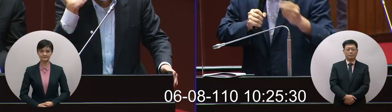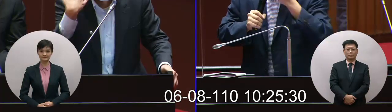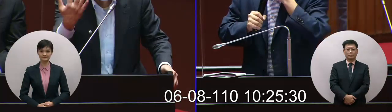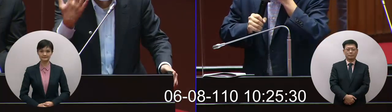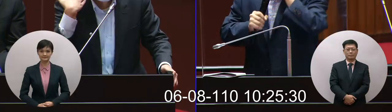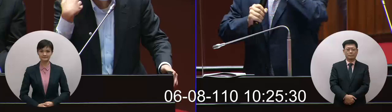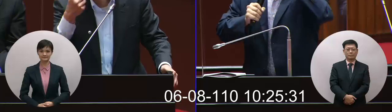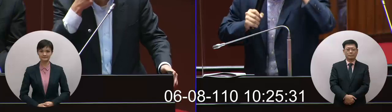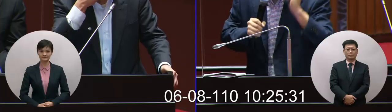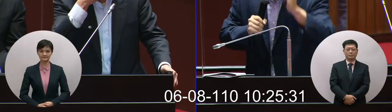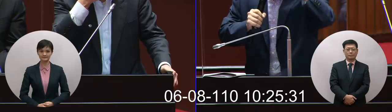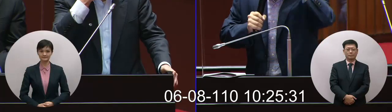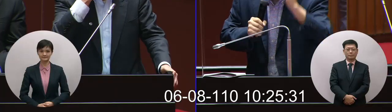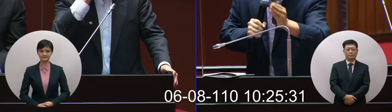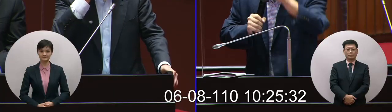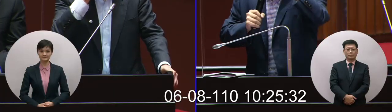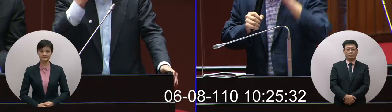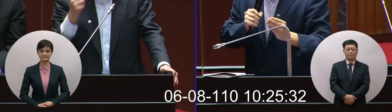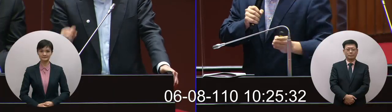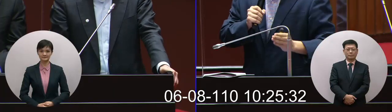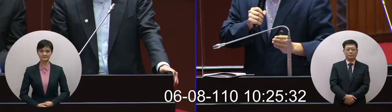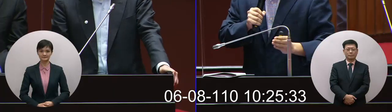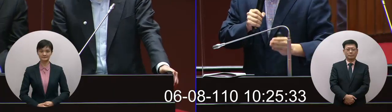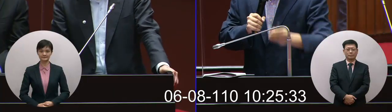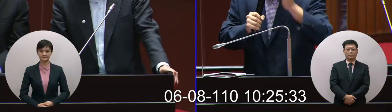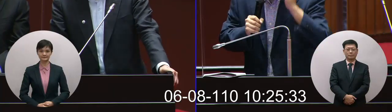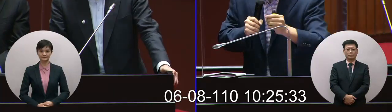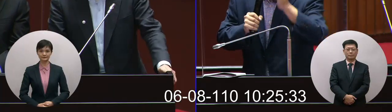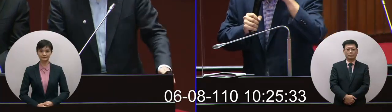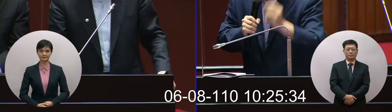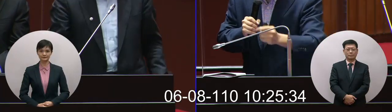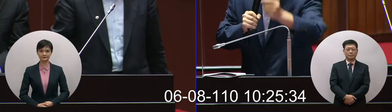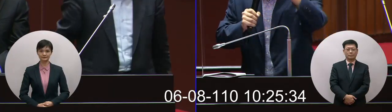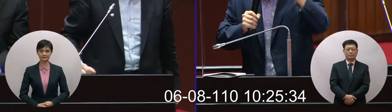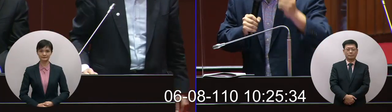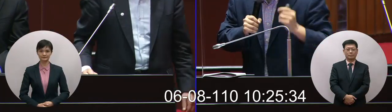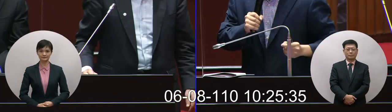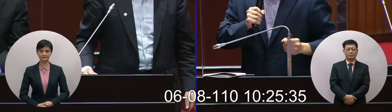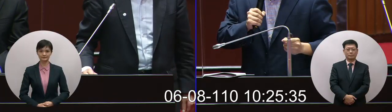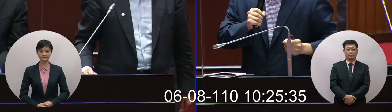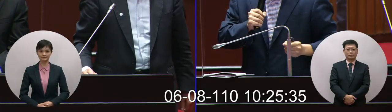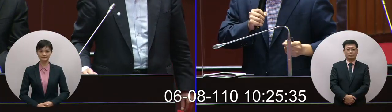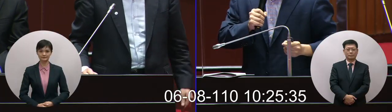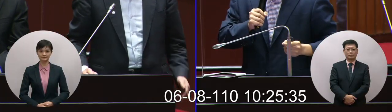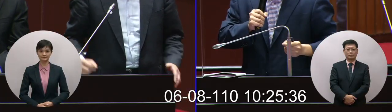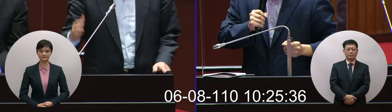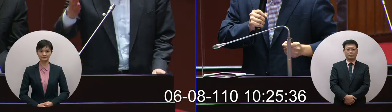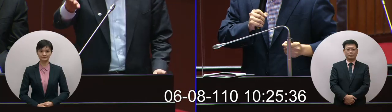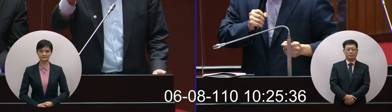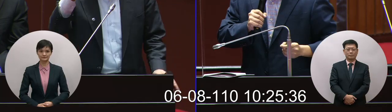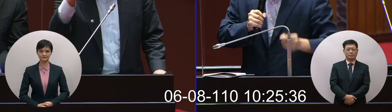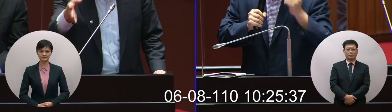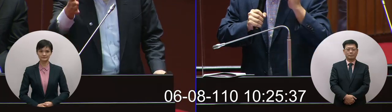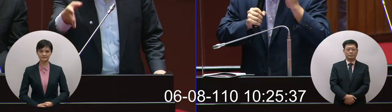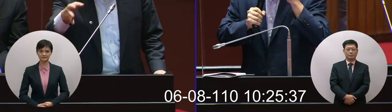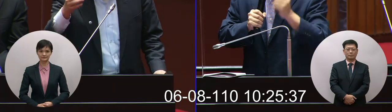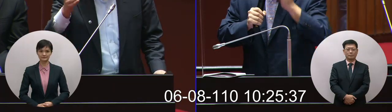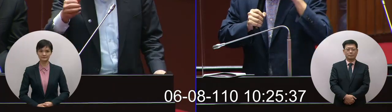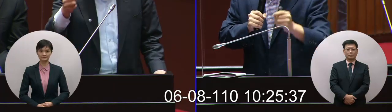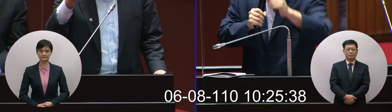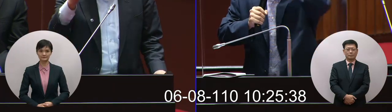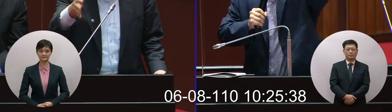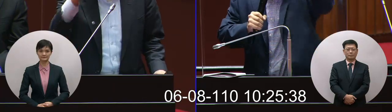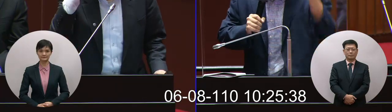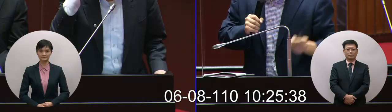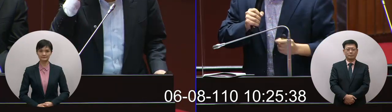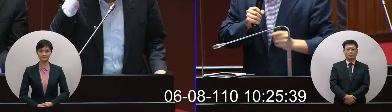不，你抵制的状况之下，你是不是可以先让他许可？好、哦。那快筛